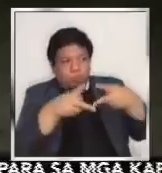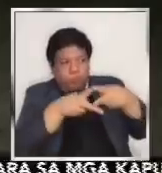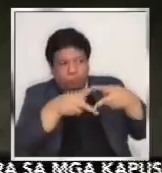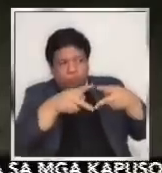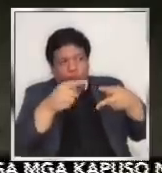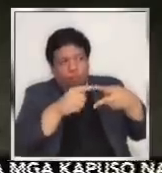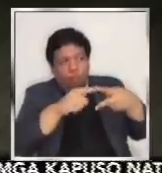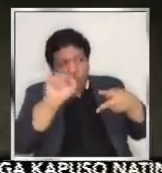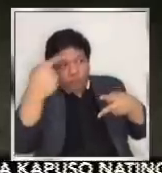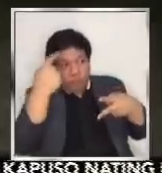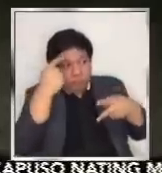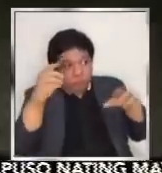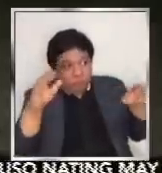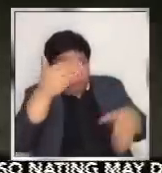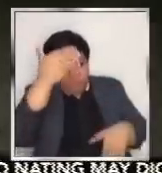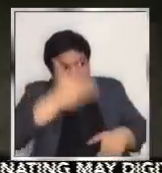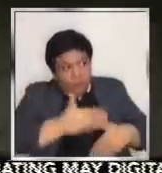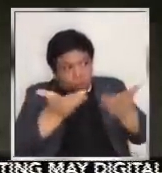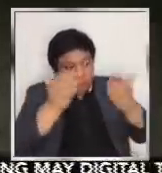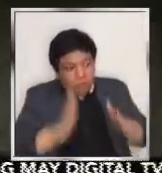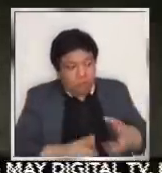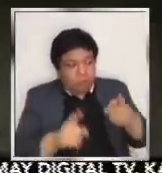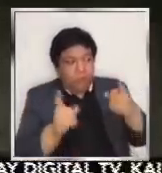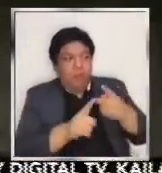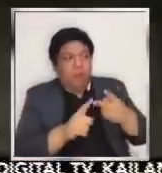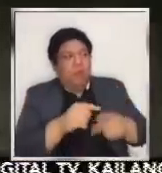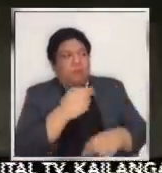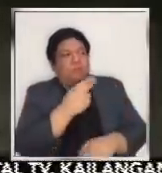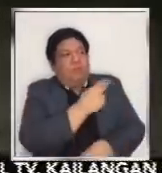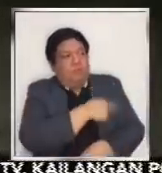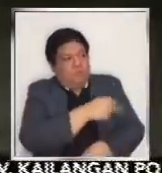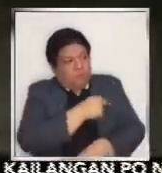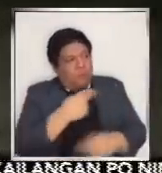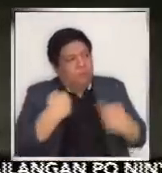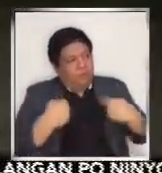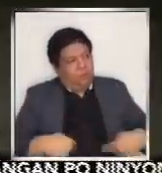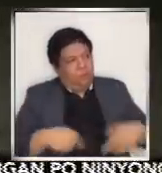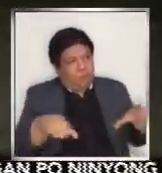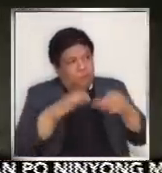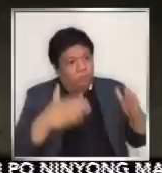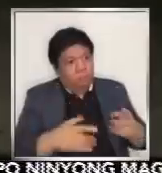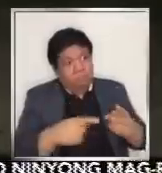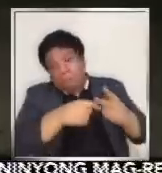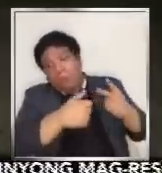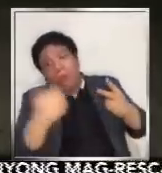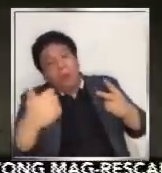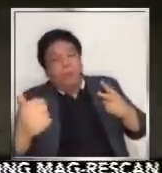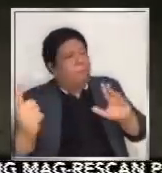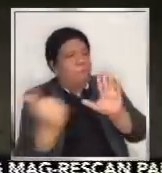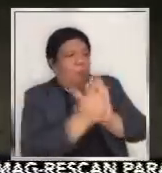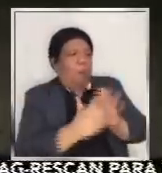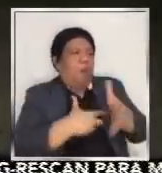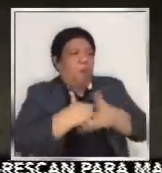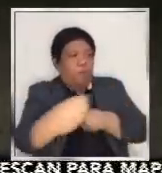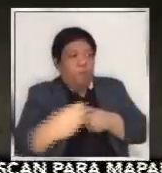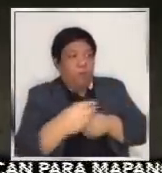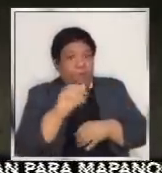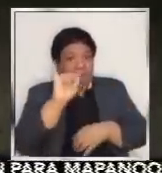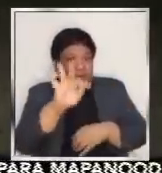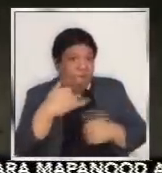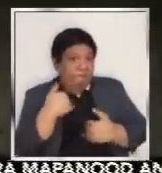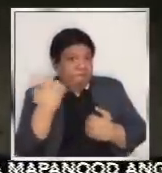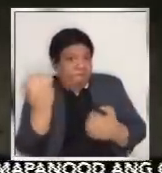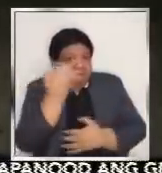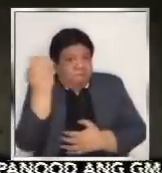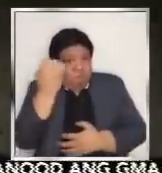na pong maaaring pumasok at lumabas sa nasabing nakasarang mga lugar. Kung merong emergency concerns o kung mangangailangan sila ng